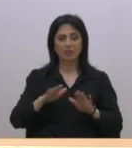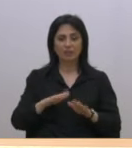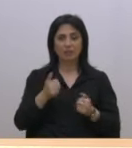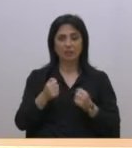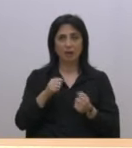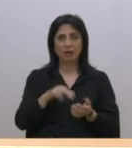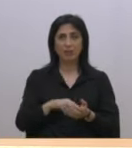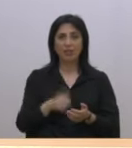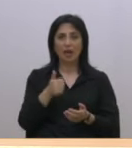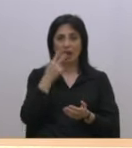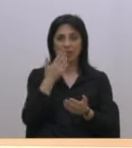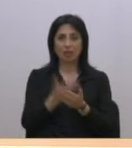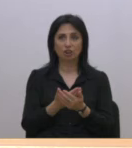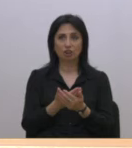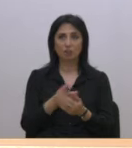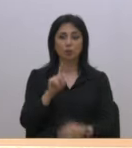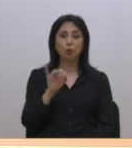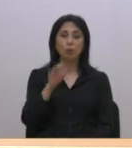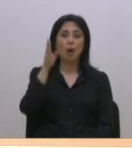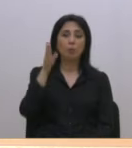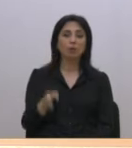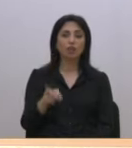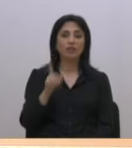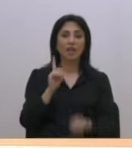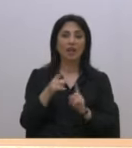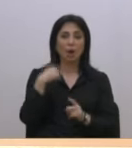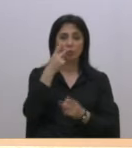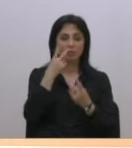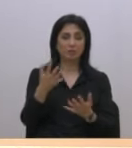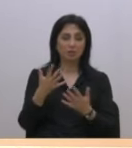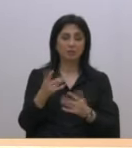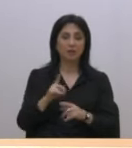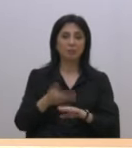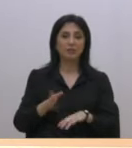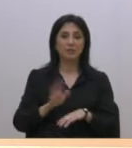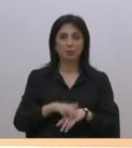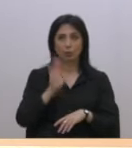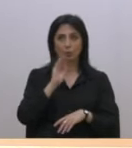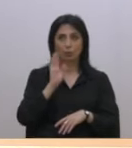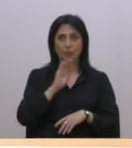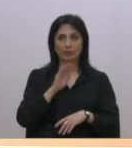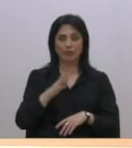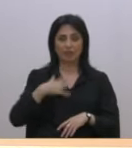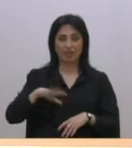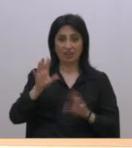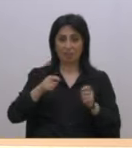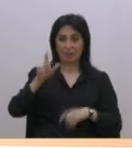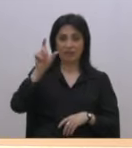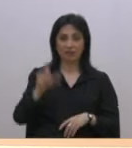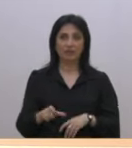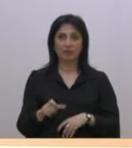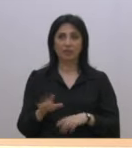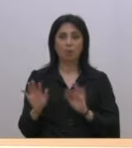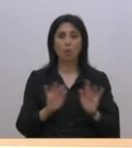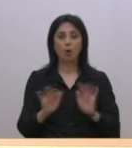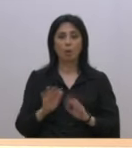კარგად აჩვენებს სალომე ზურაბიშვილის რეალურ სახეს და რა მძიმეა, როდესაც ქვეყნის პრეზიდენტი